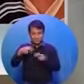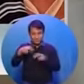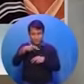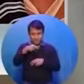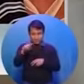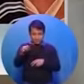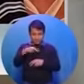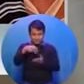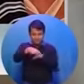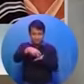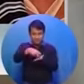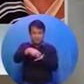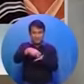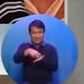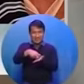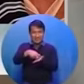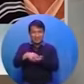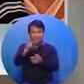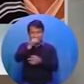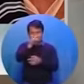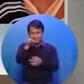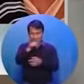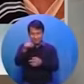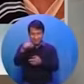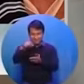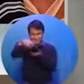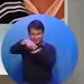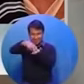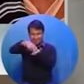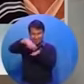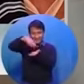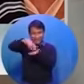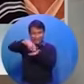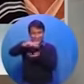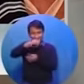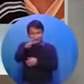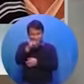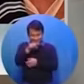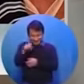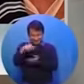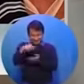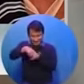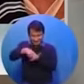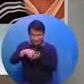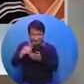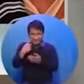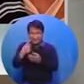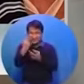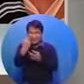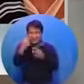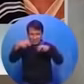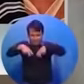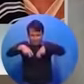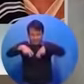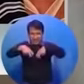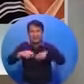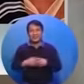Doble dos yan. Tama nga. Nakagano yung dos eh. Oh, di ba? Tumatawa kayo eh. Okay. And...